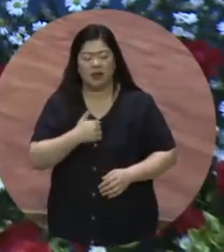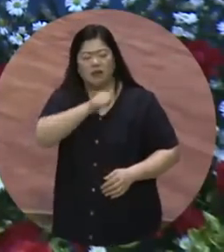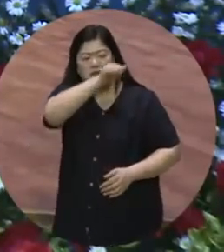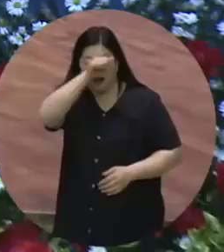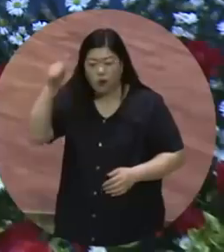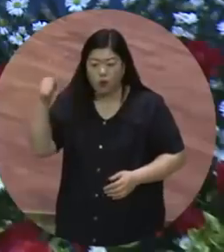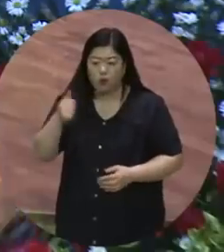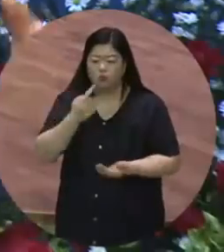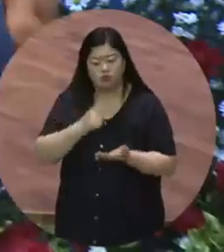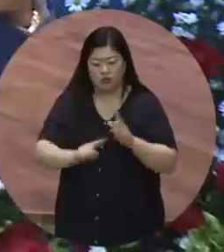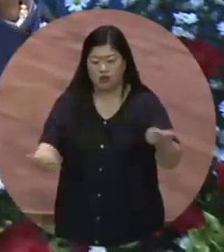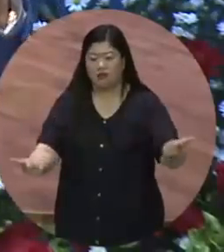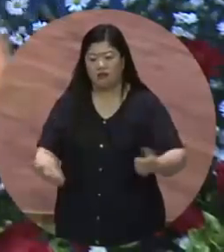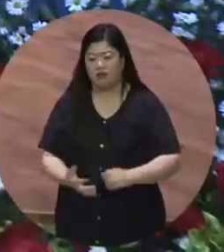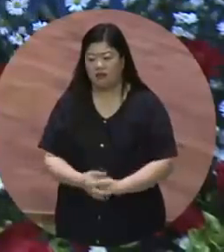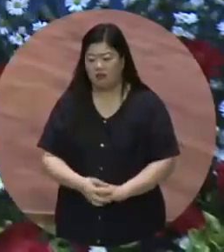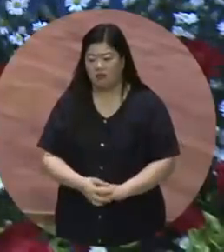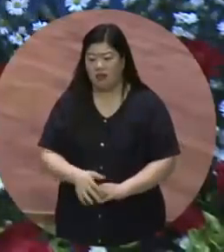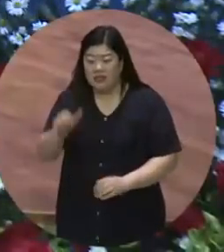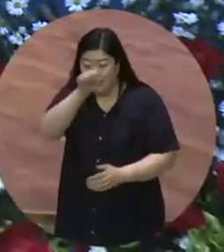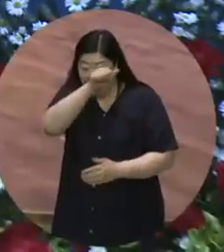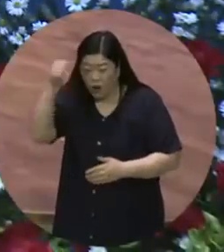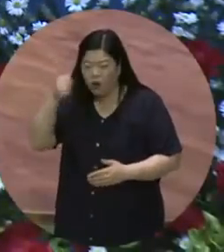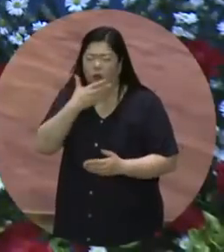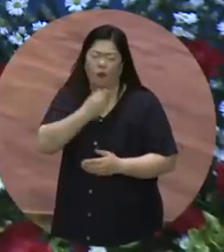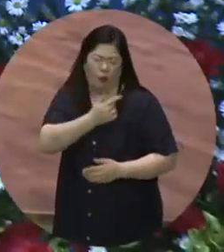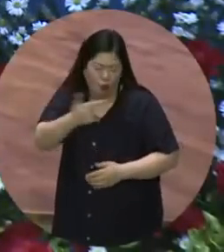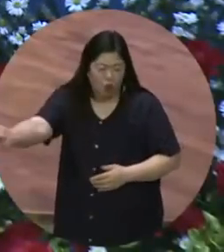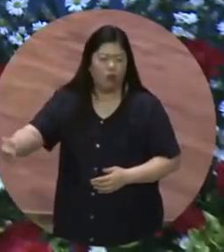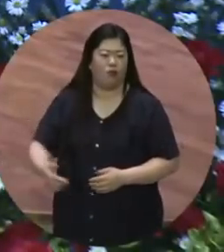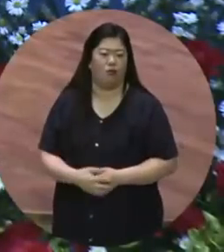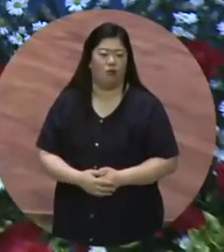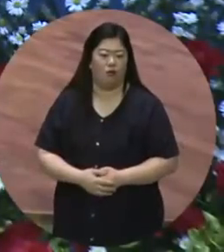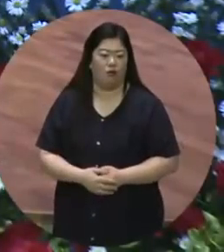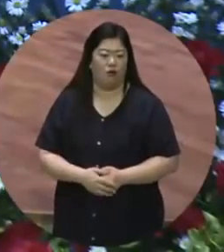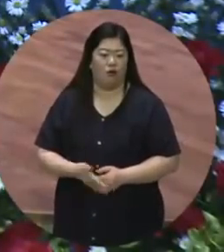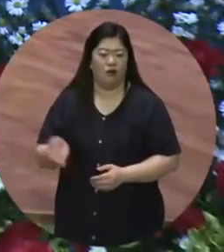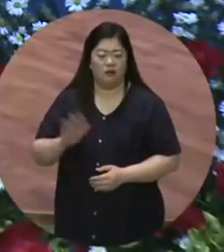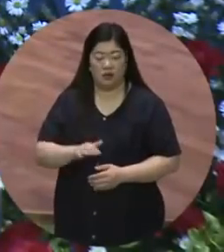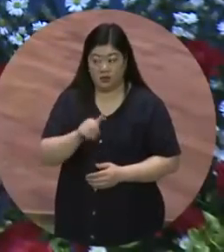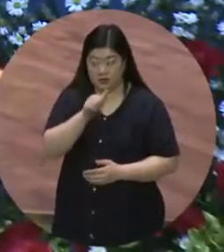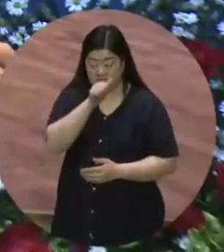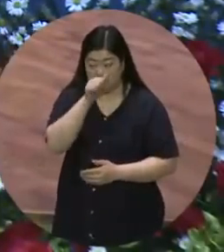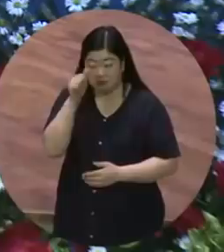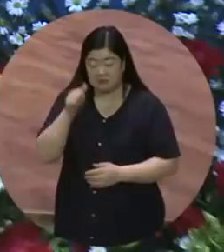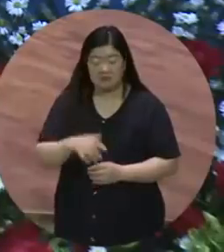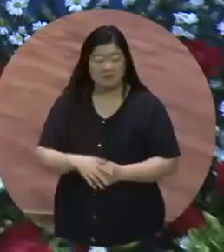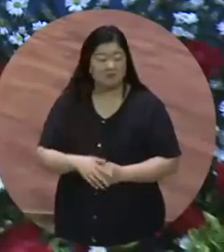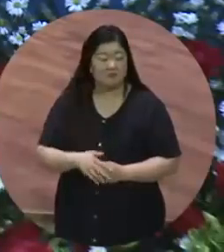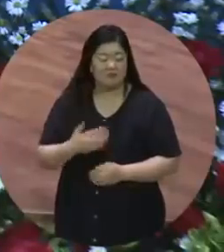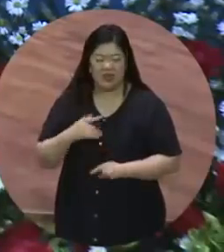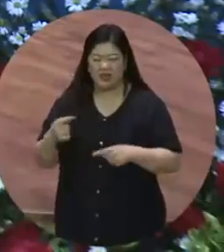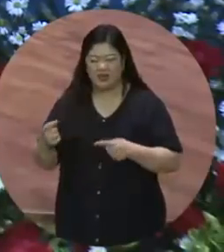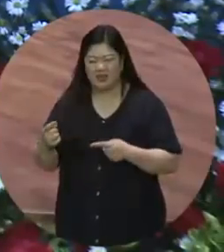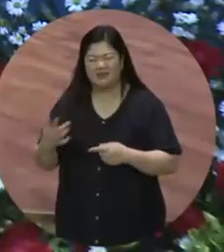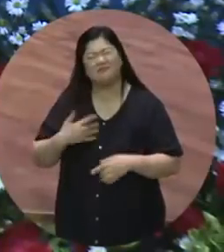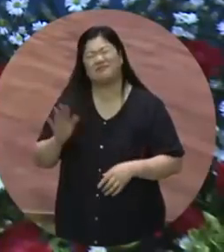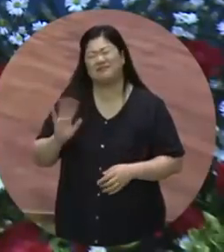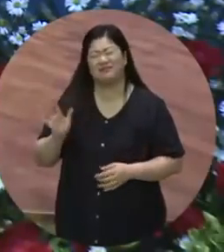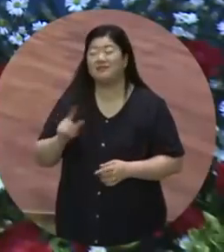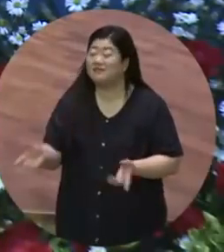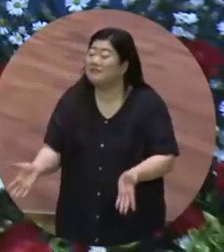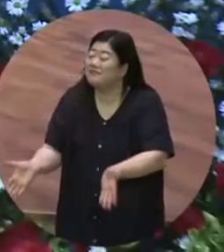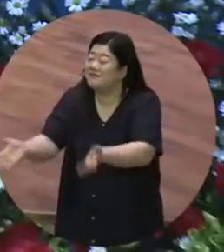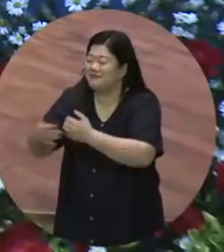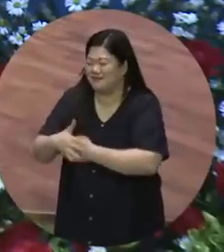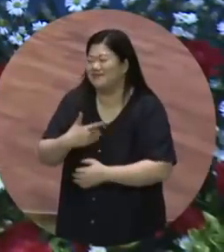영광인데 엄청난 축복이 통로인데. 아멘. 근데 이걸 뭐 참석하니 안 하니 그런 수준 가지고